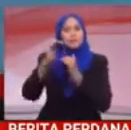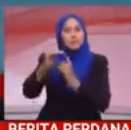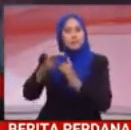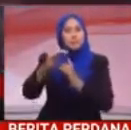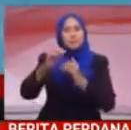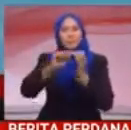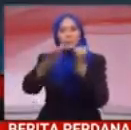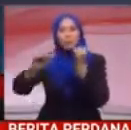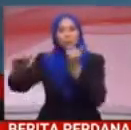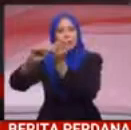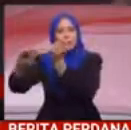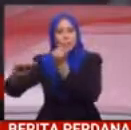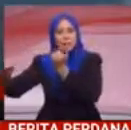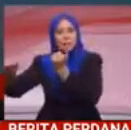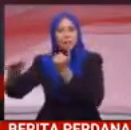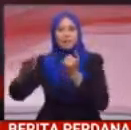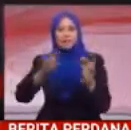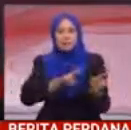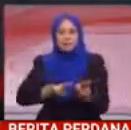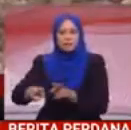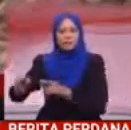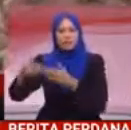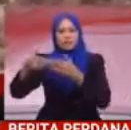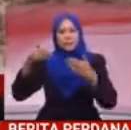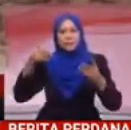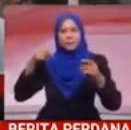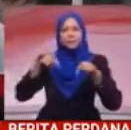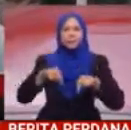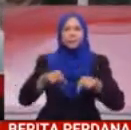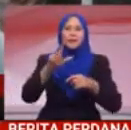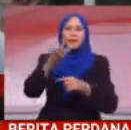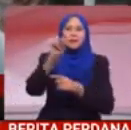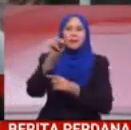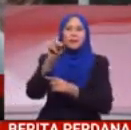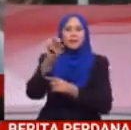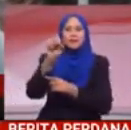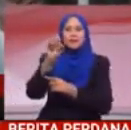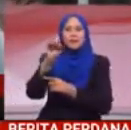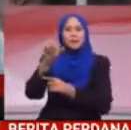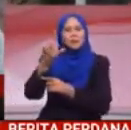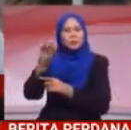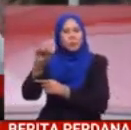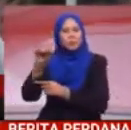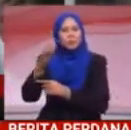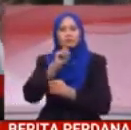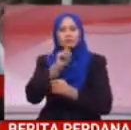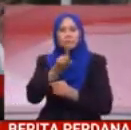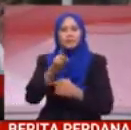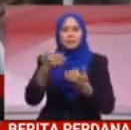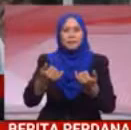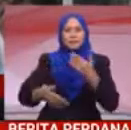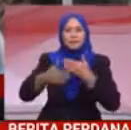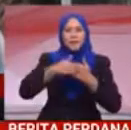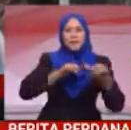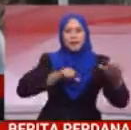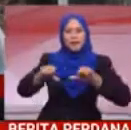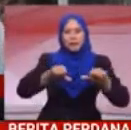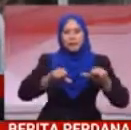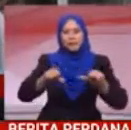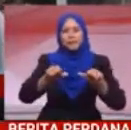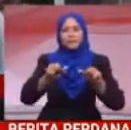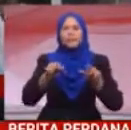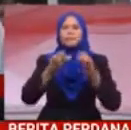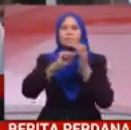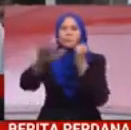aktiviti promosi seperti yang telah dirancang sebelum ini. Lan Solo yang ditemui B-Diva mengakui kembali aktif memasarkan lagu